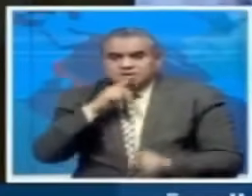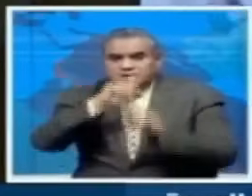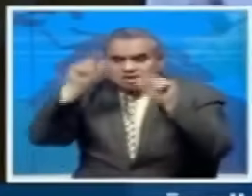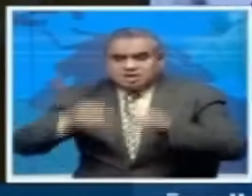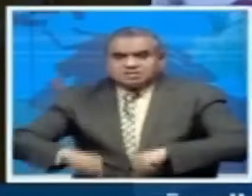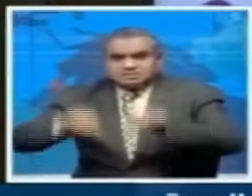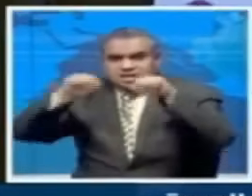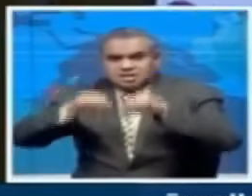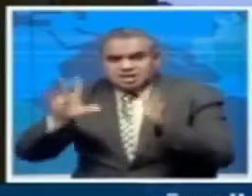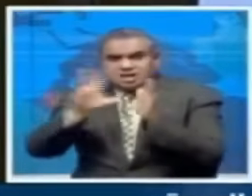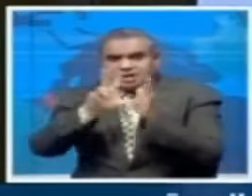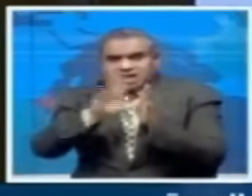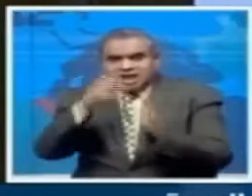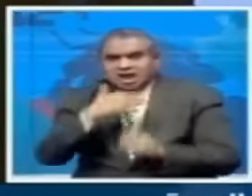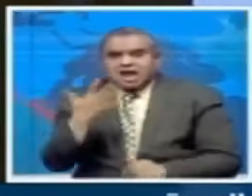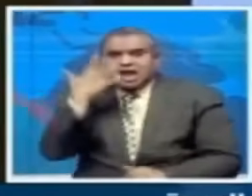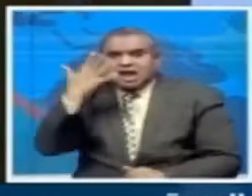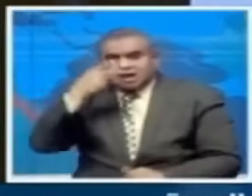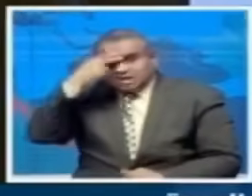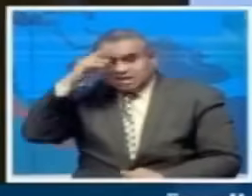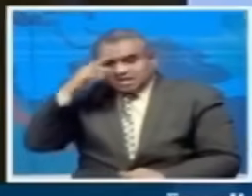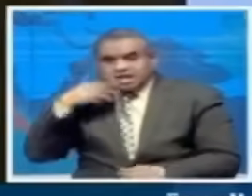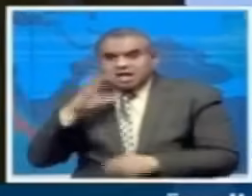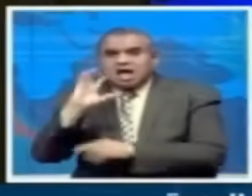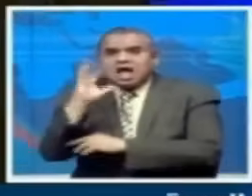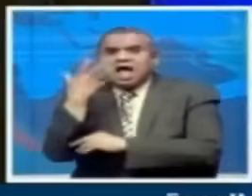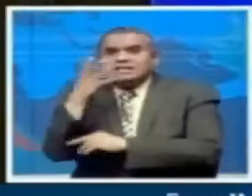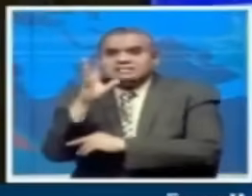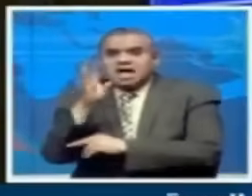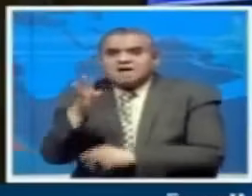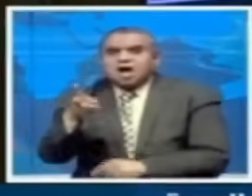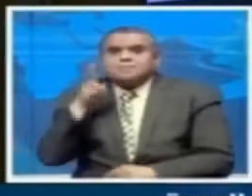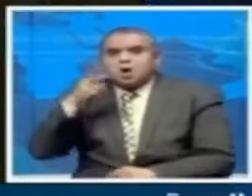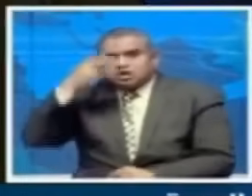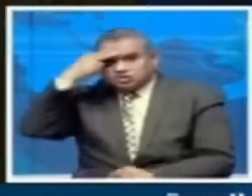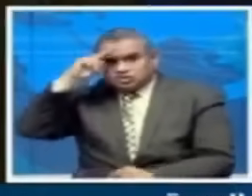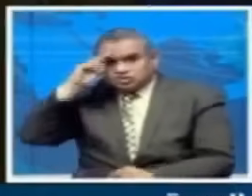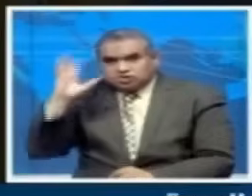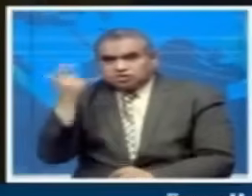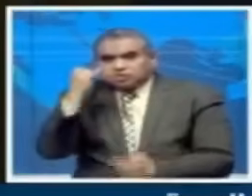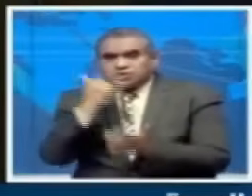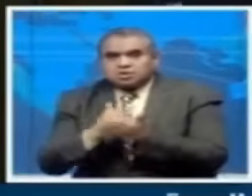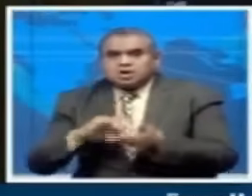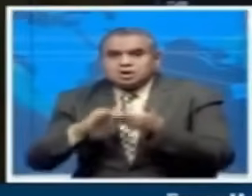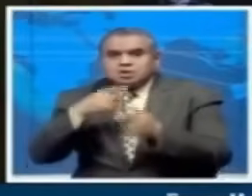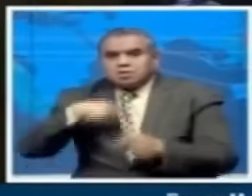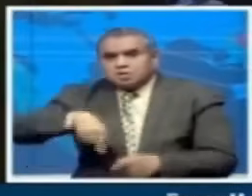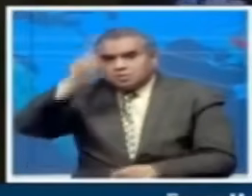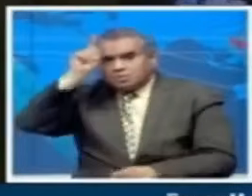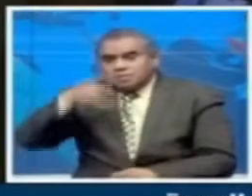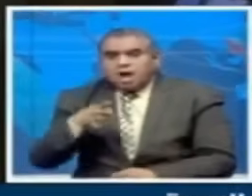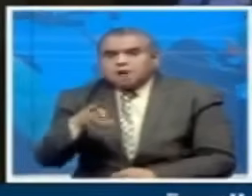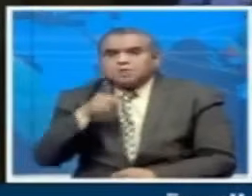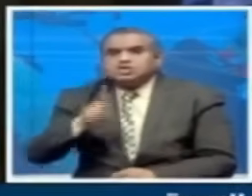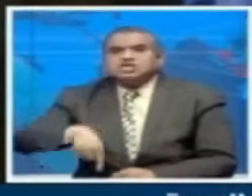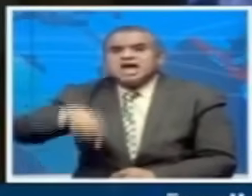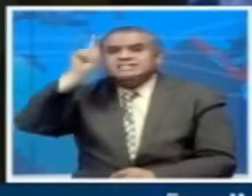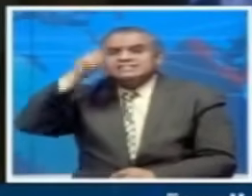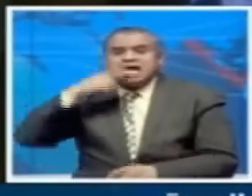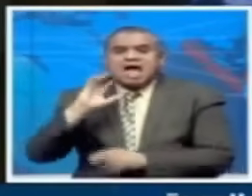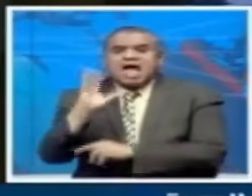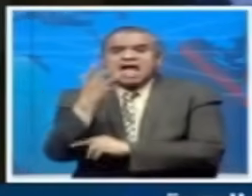5، وتم تعديل الاسم ليصبح إسعاف 24 لكونها تخدم المرضى على مدار